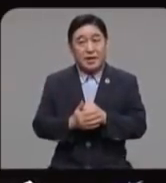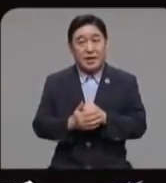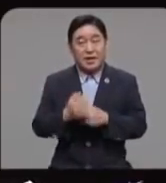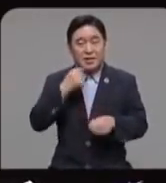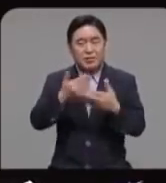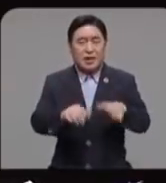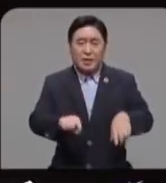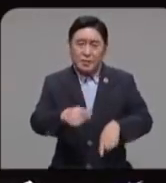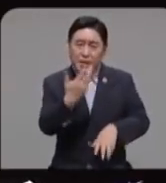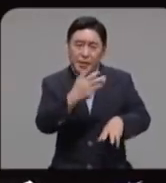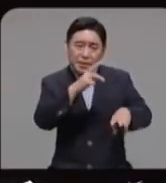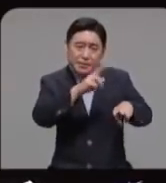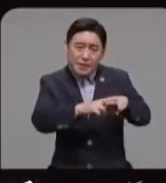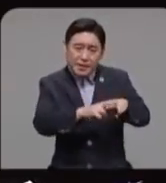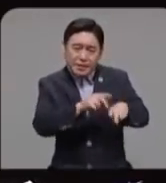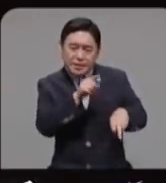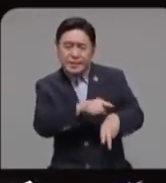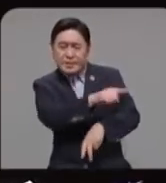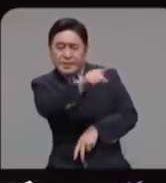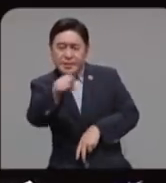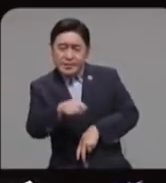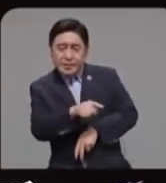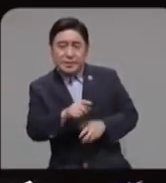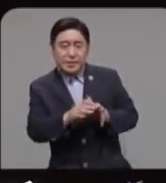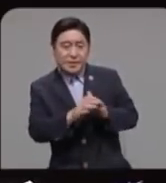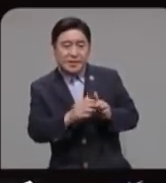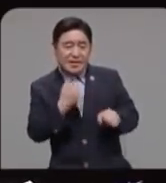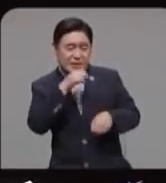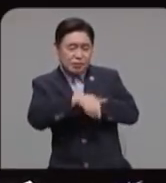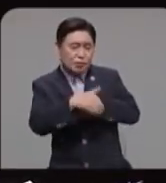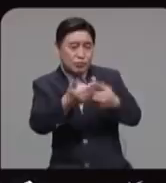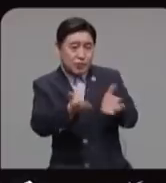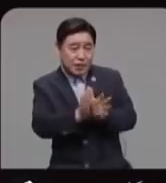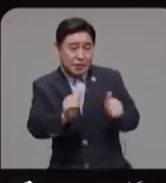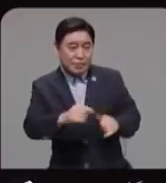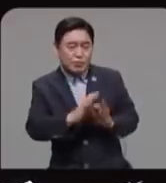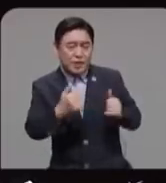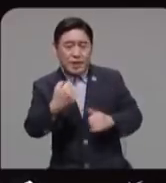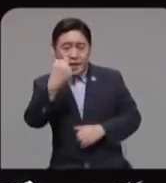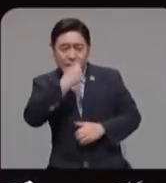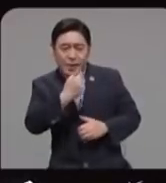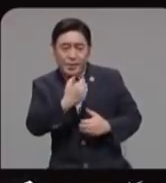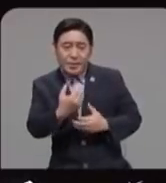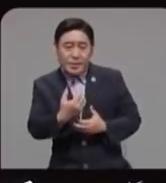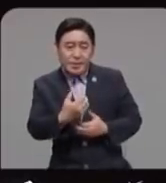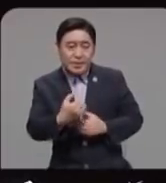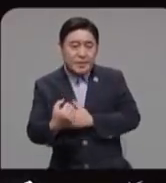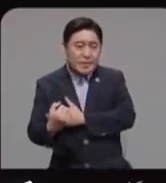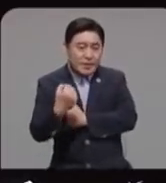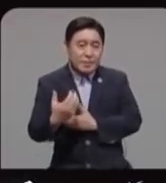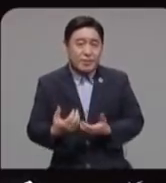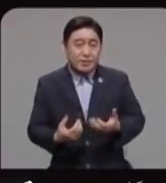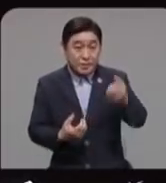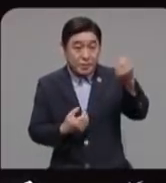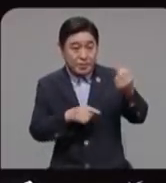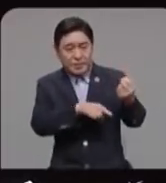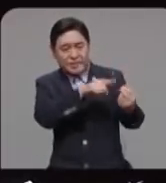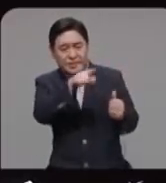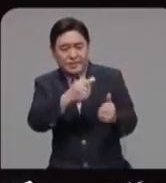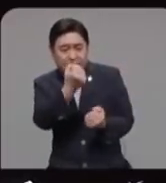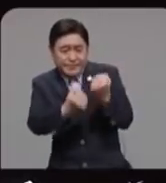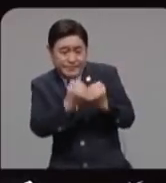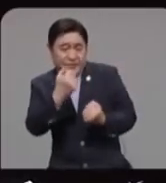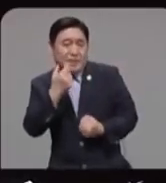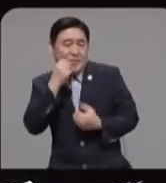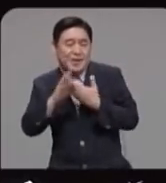저 180석을 저 사람들을 국민 여론의 등을 힘을 입어서 저 사람들을